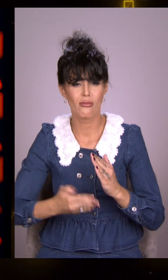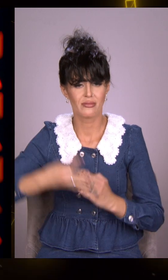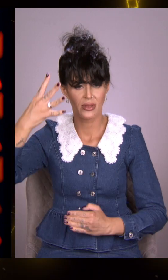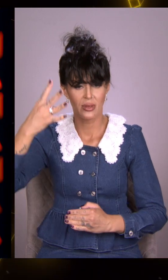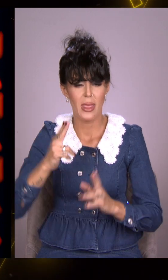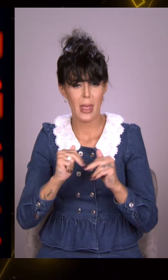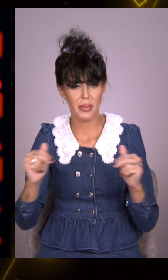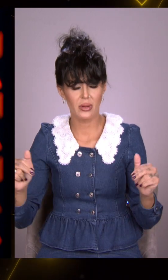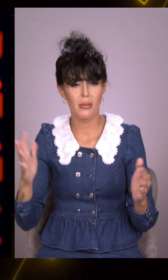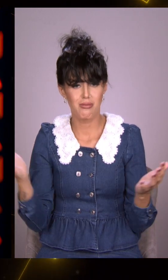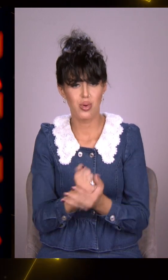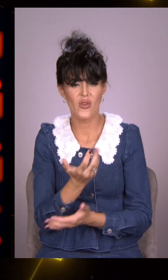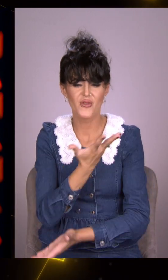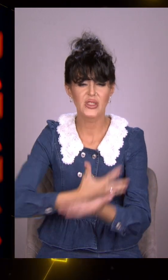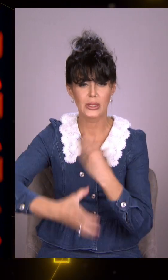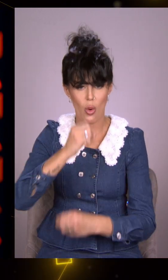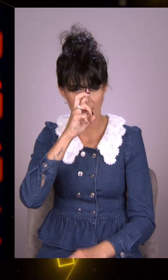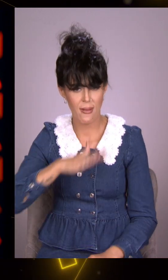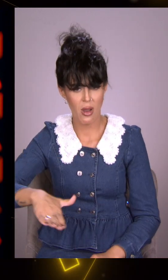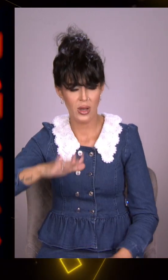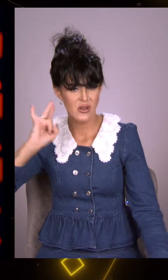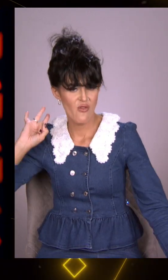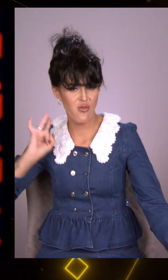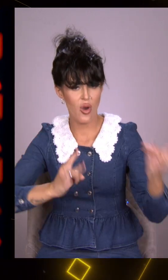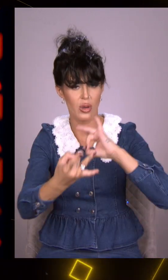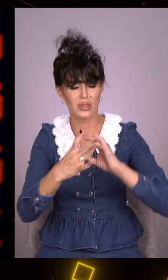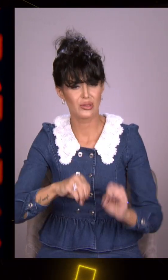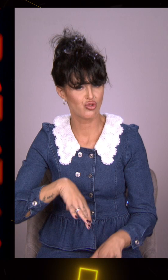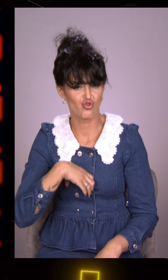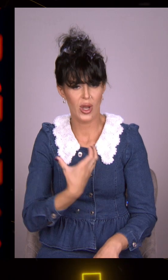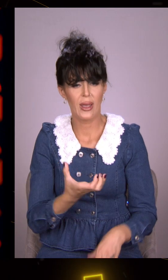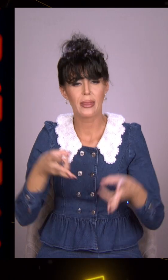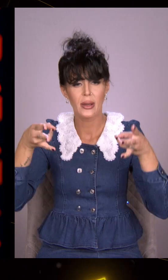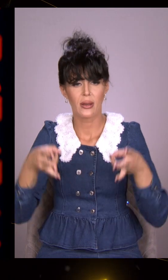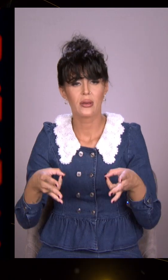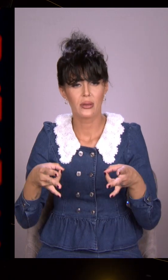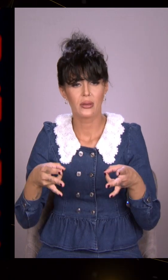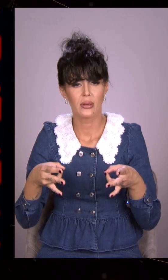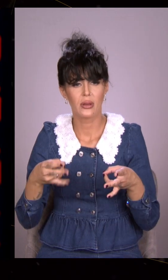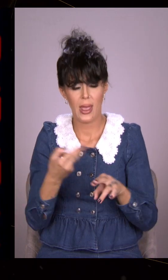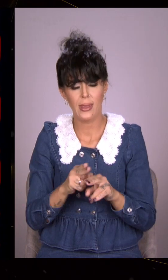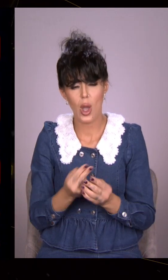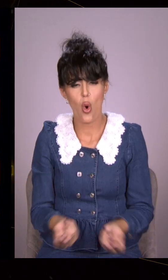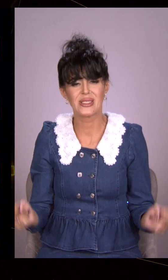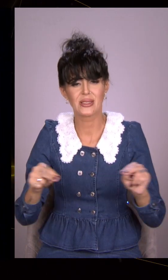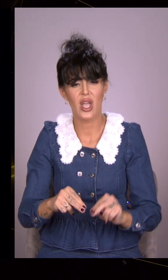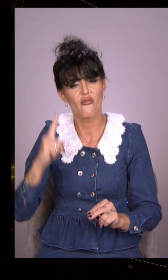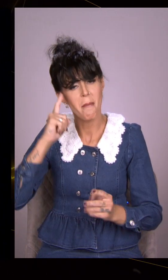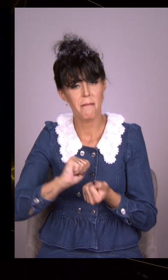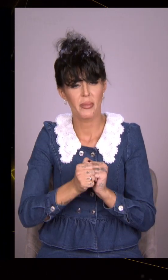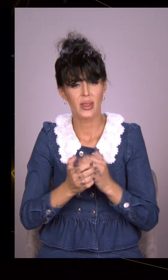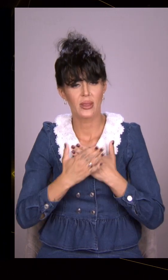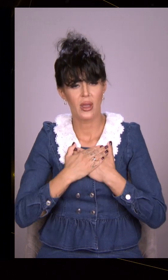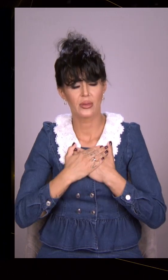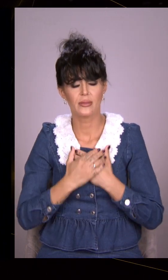сколихнув всю країну. Це страшна трагедія, і вона залишиться в нашій пам'яті назавжди. Давайте звернемо